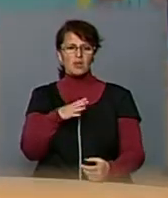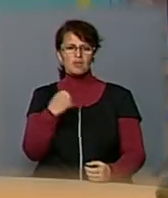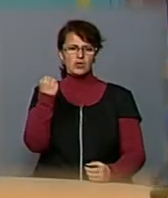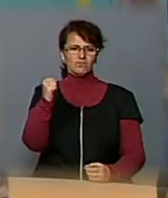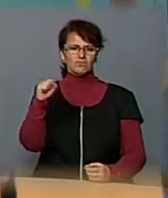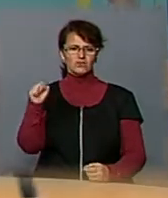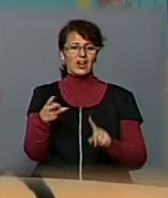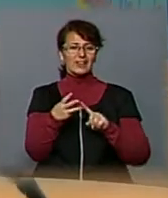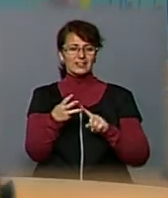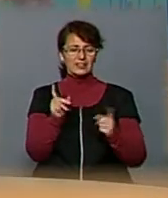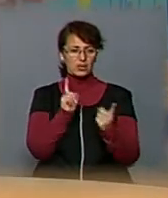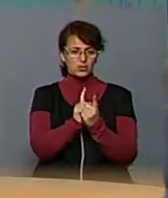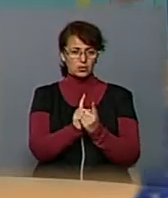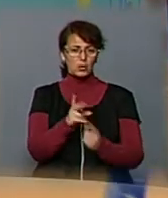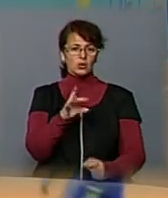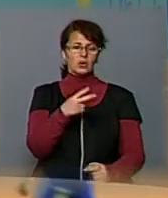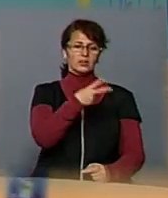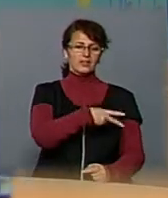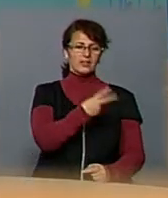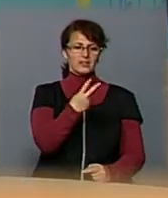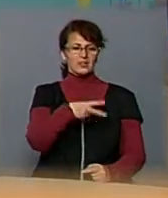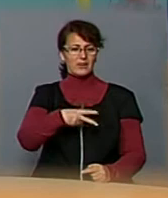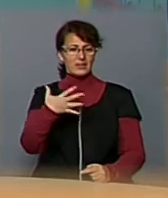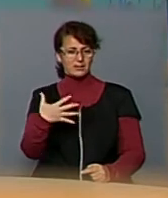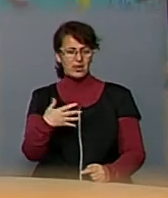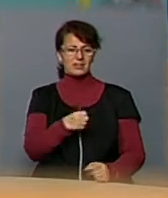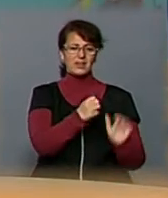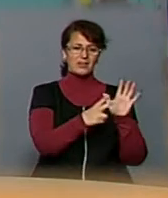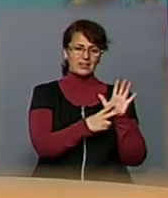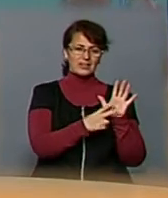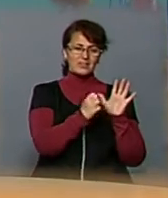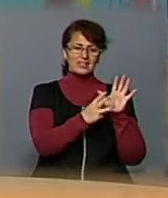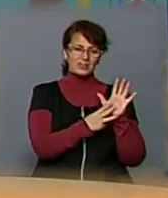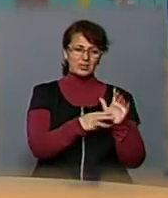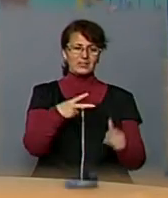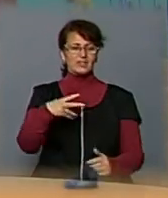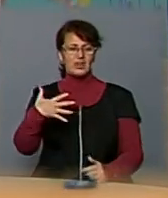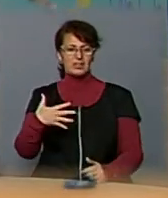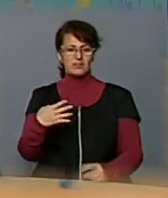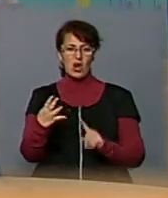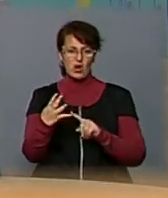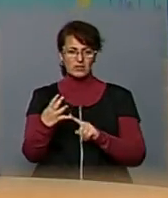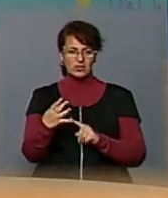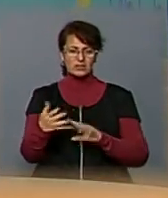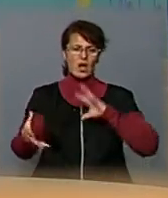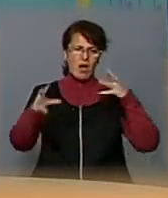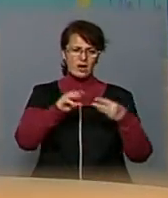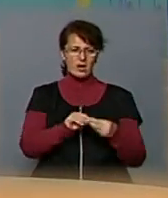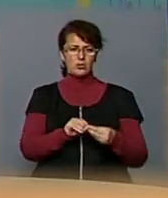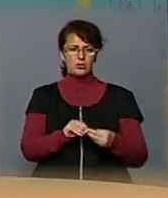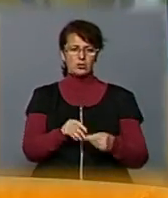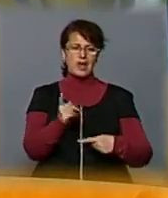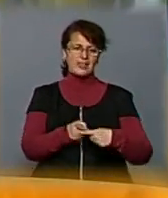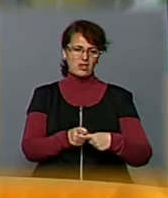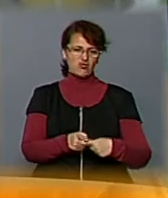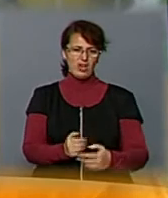вигравати і третю партію. Проте 22-25 та 18-25 у четвертій, і рахунок поєдинку став